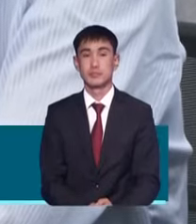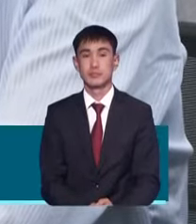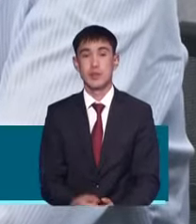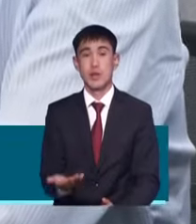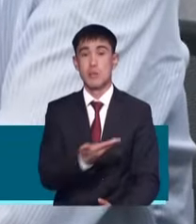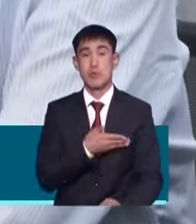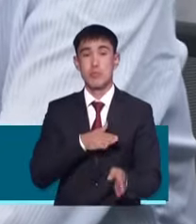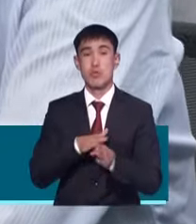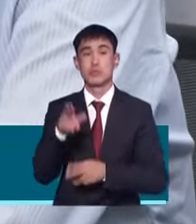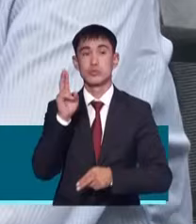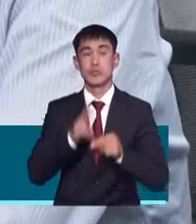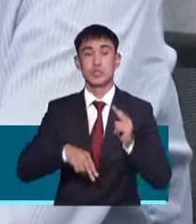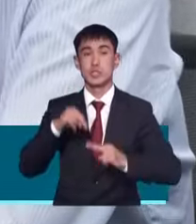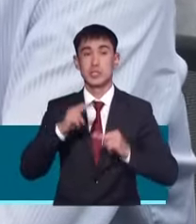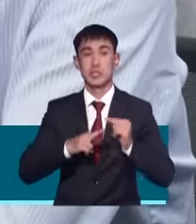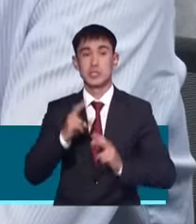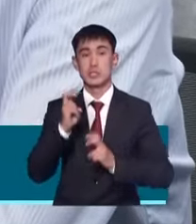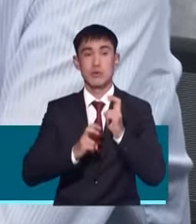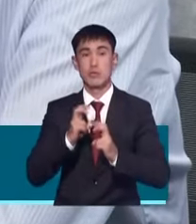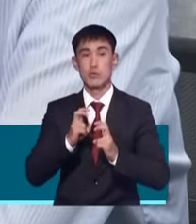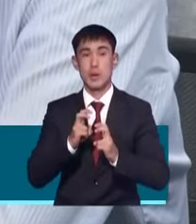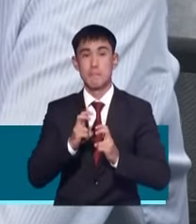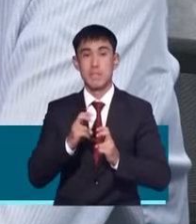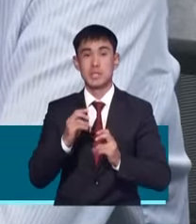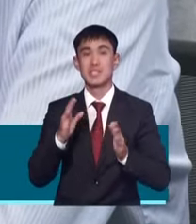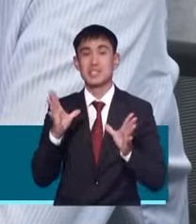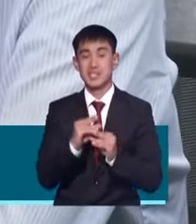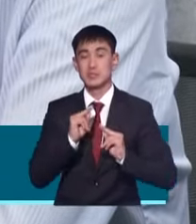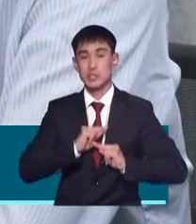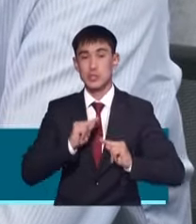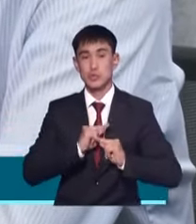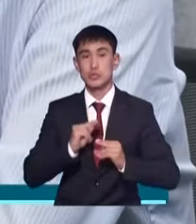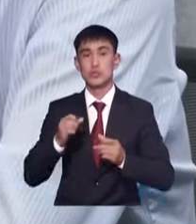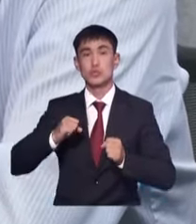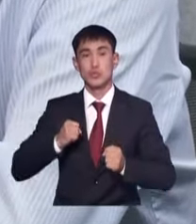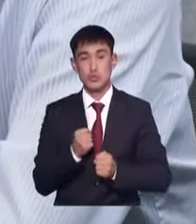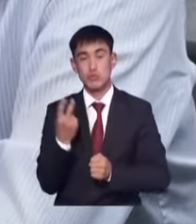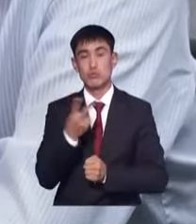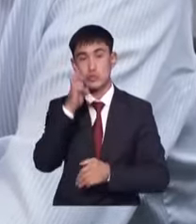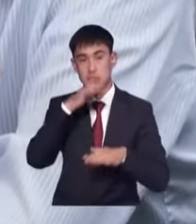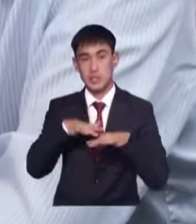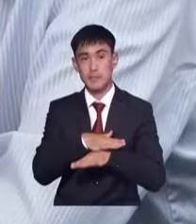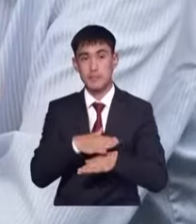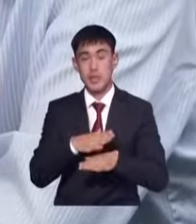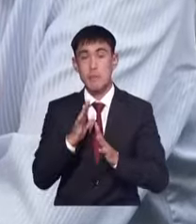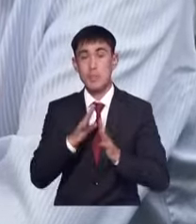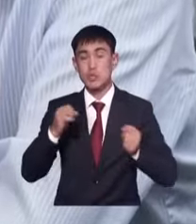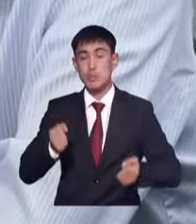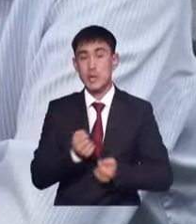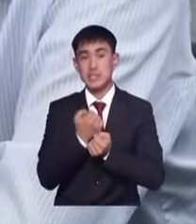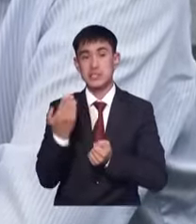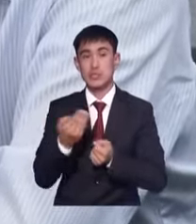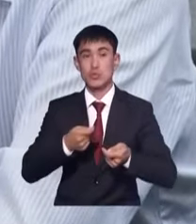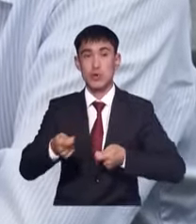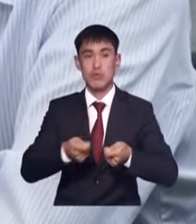Мы полностью завершили строительство завода именно благодаря тесному сотрудничеству и дружбе двух стран, а также благодаря большой поддержке со